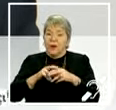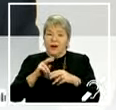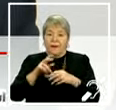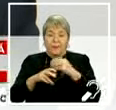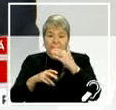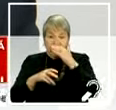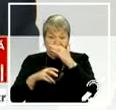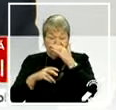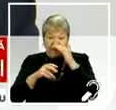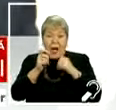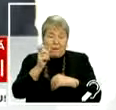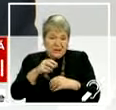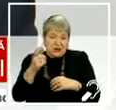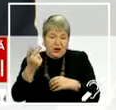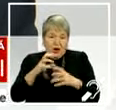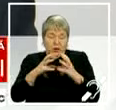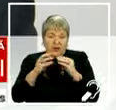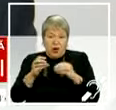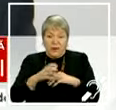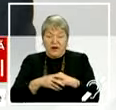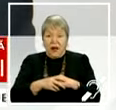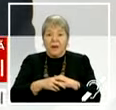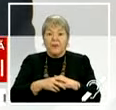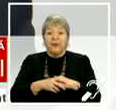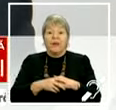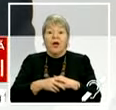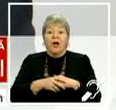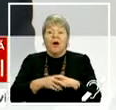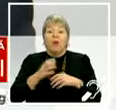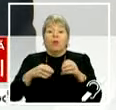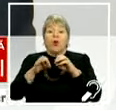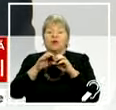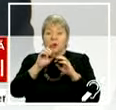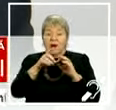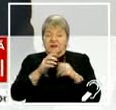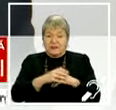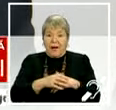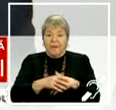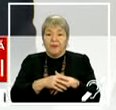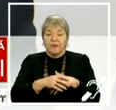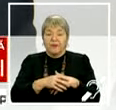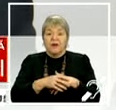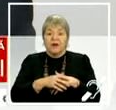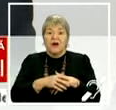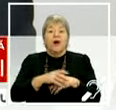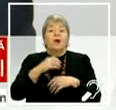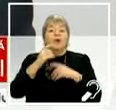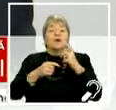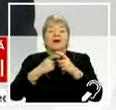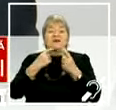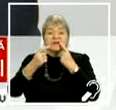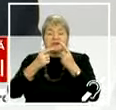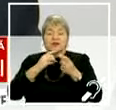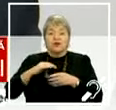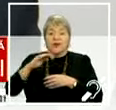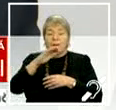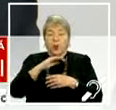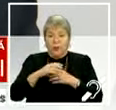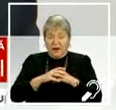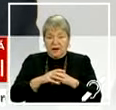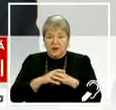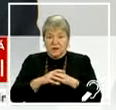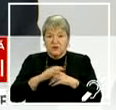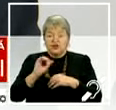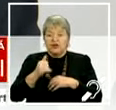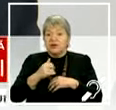a pacienților din România. Această strategie este supusă dezbaterii publice și, în mod evident,